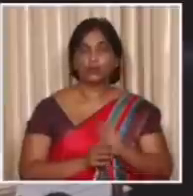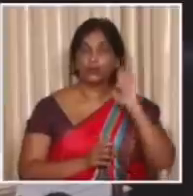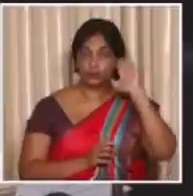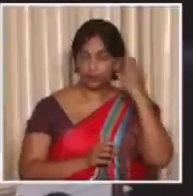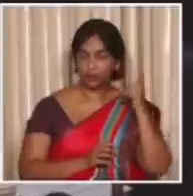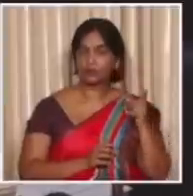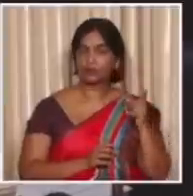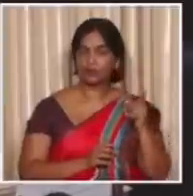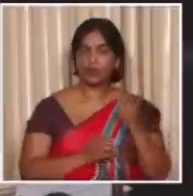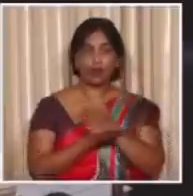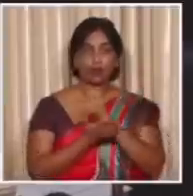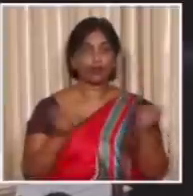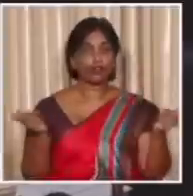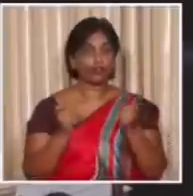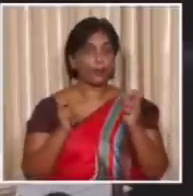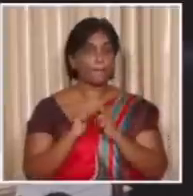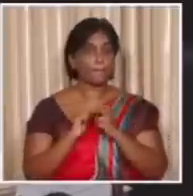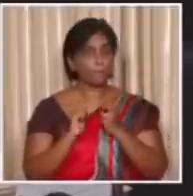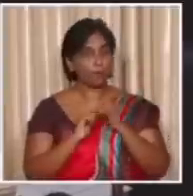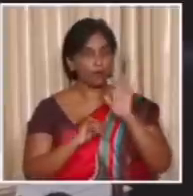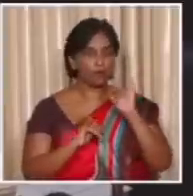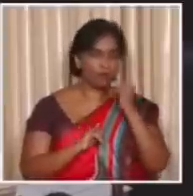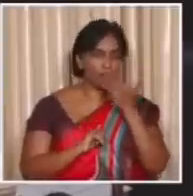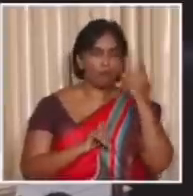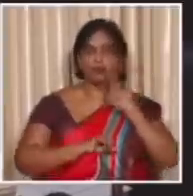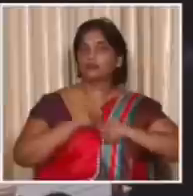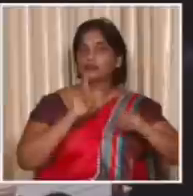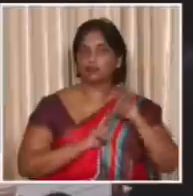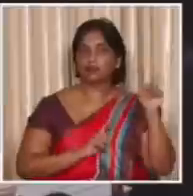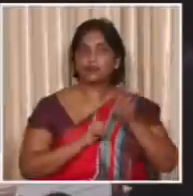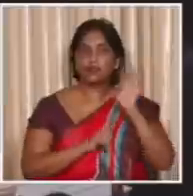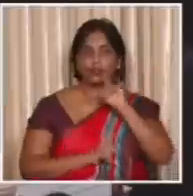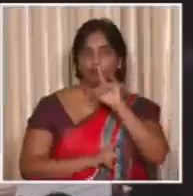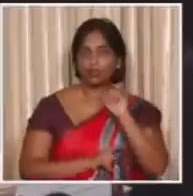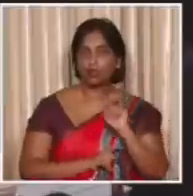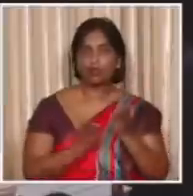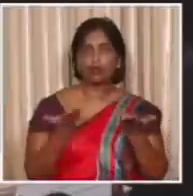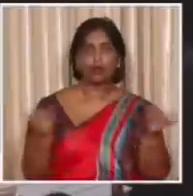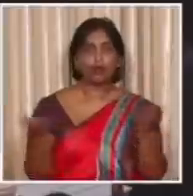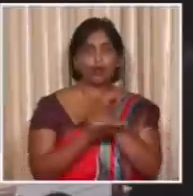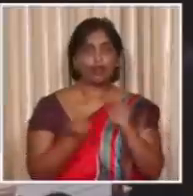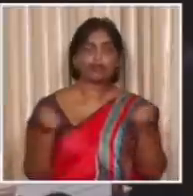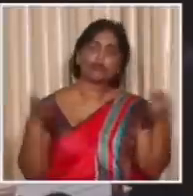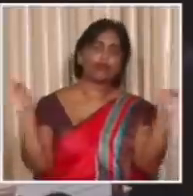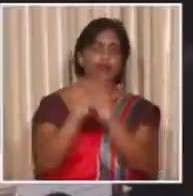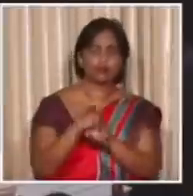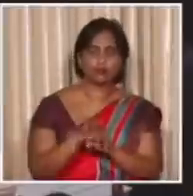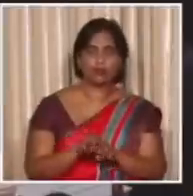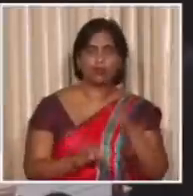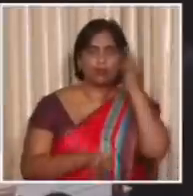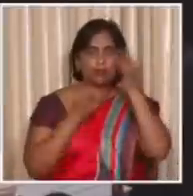විශේෂයෙන්ම කොටස් වෙළඳ පොලේ අර්බුදයක් මතුවේ හැකි කියලා සාකච්ඡාවක් තිබුණා. එතුමා මොකද්ද කියන්නේ? කොටස් වෙළඳ පොල බහලා දානවා. ඒ